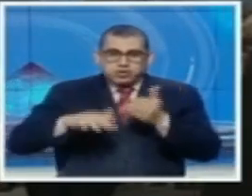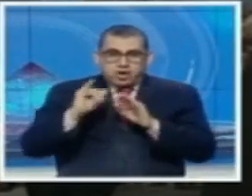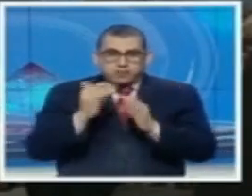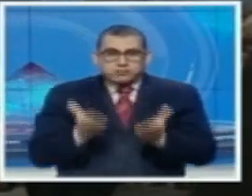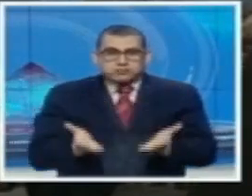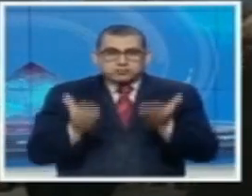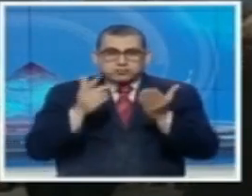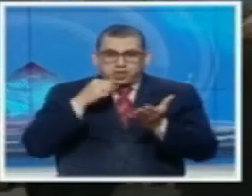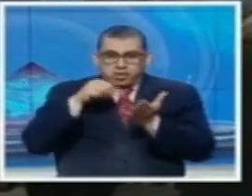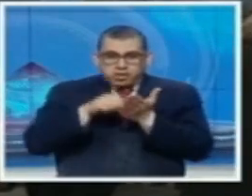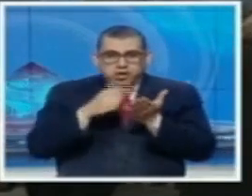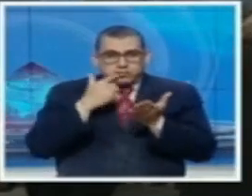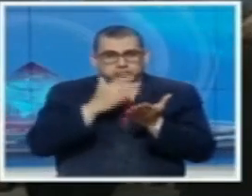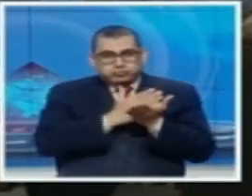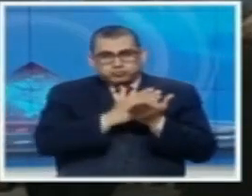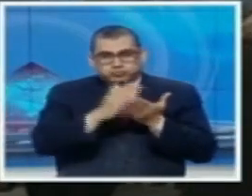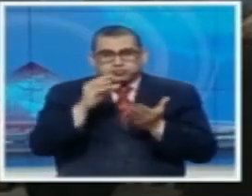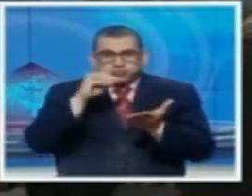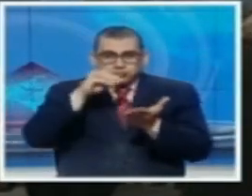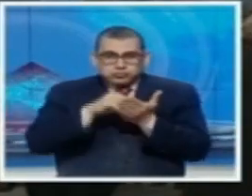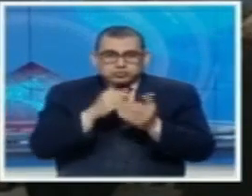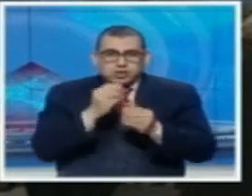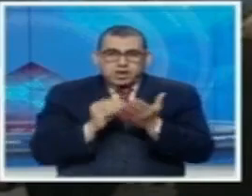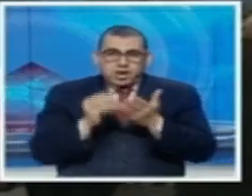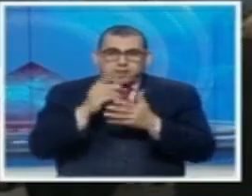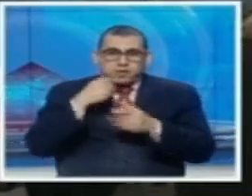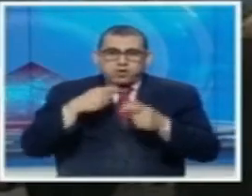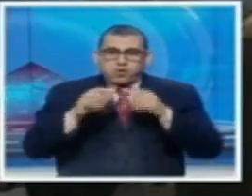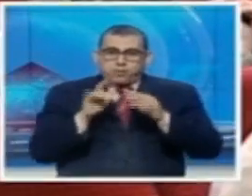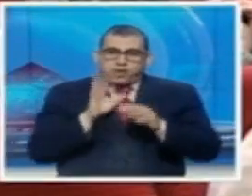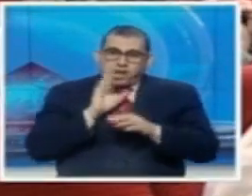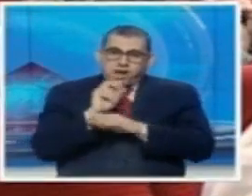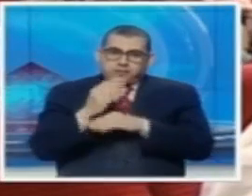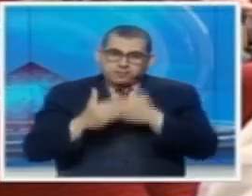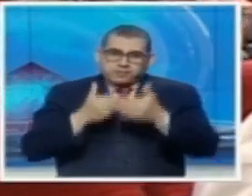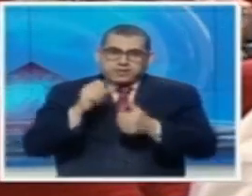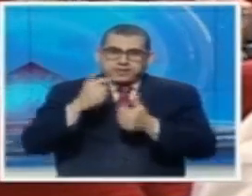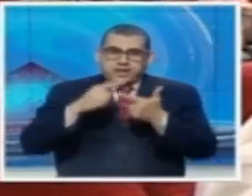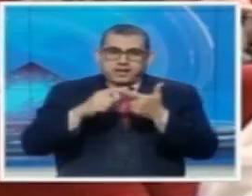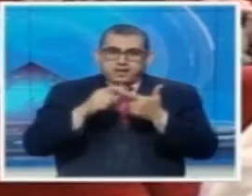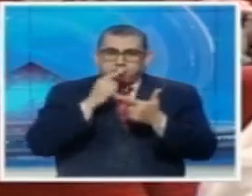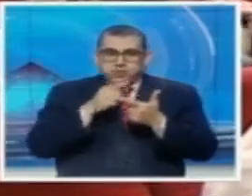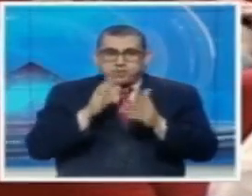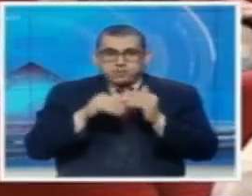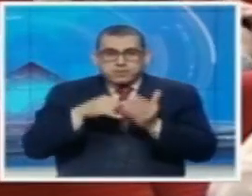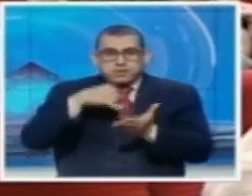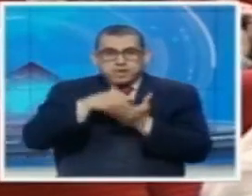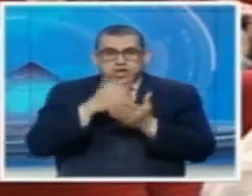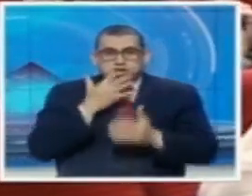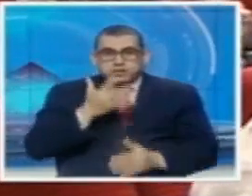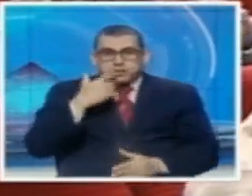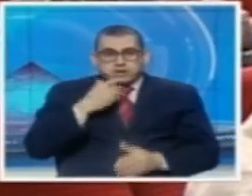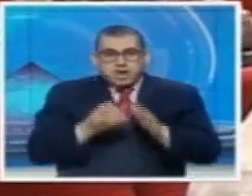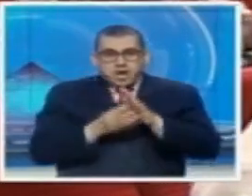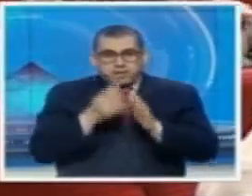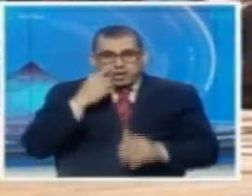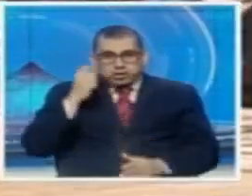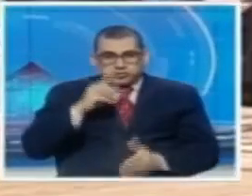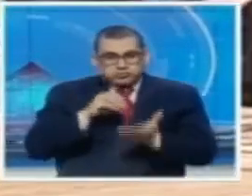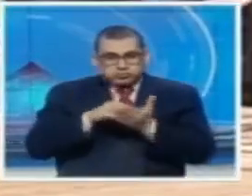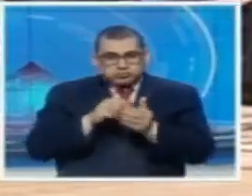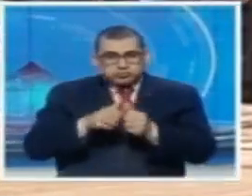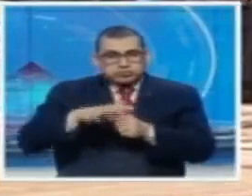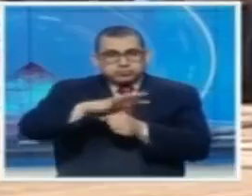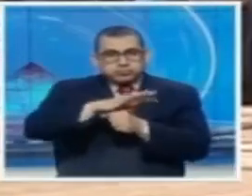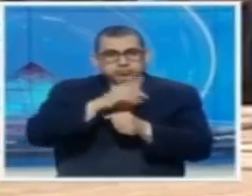الأمية الأبجدية، ونبدأ ان احنا نتكلم عن الأمية الرقمية والتكنولوجية. يأتي دور مركز تعليم الكبار بجامعة عين شمس انطلاقا من